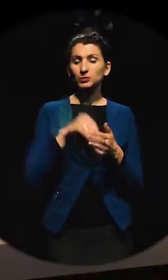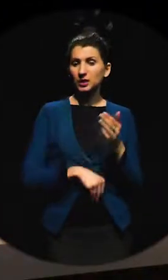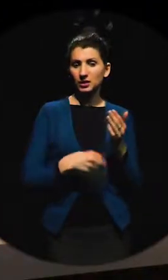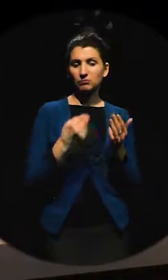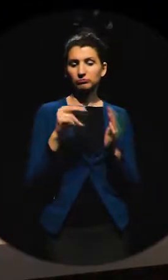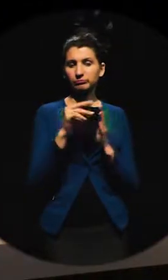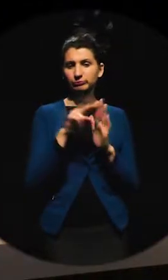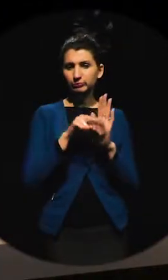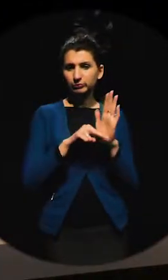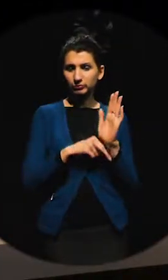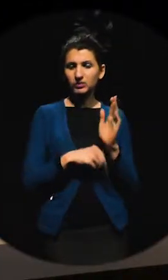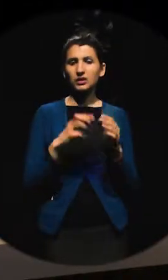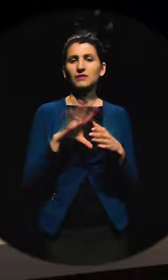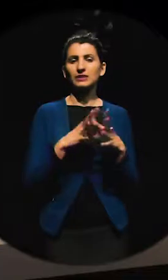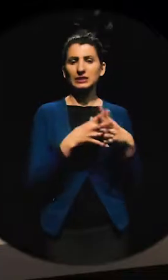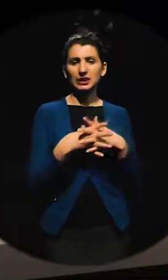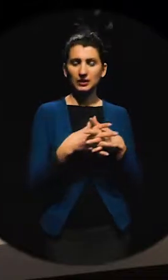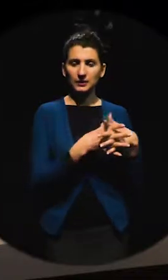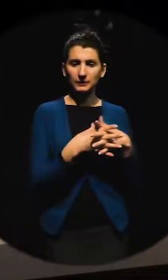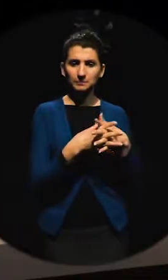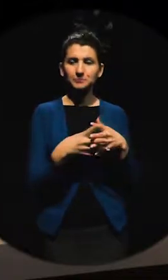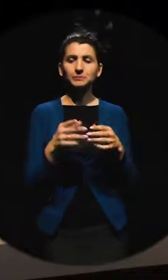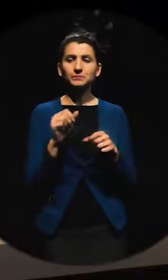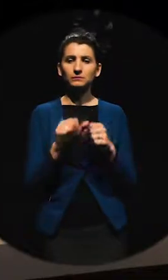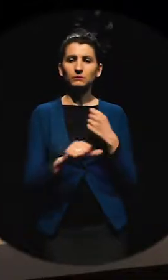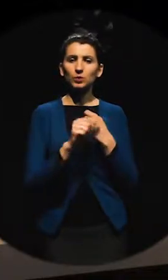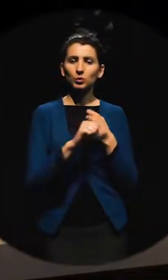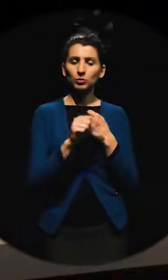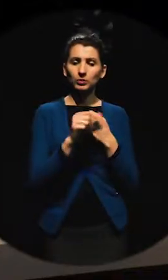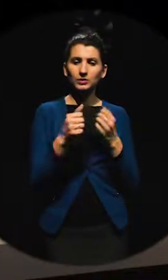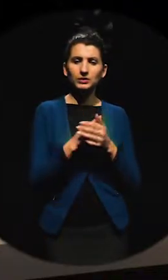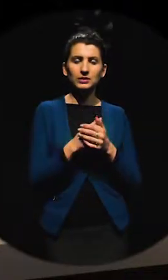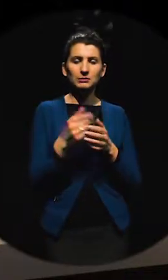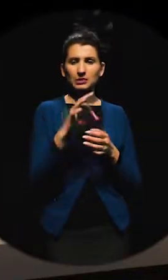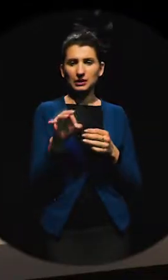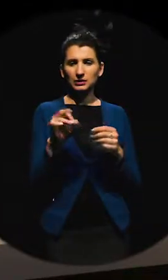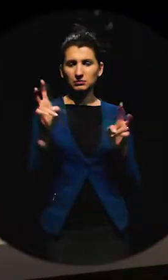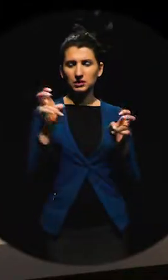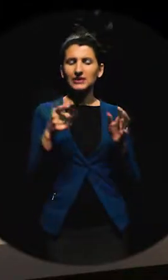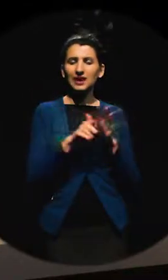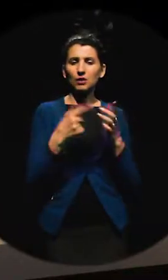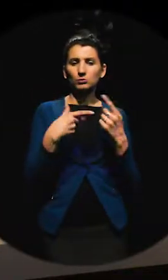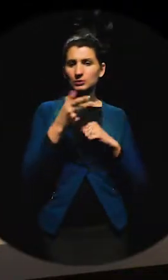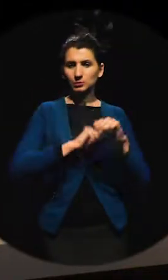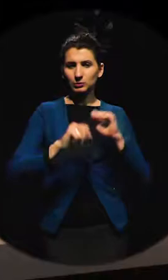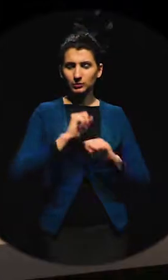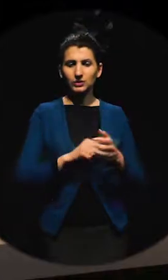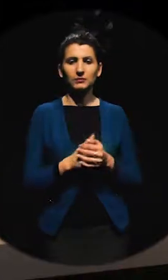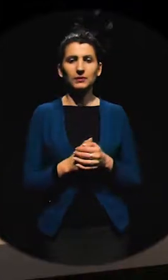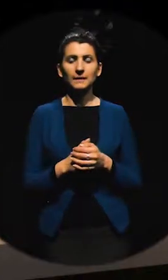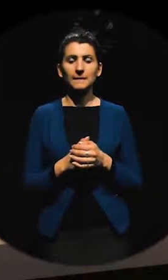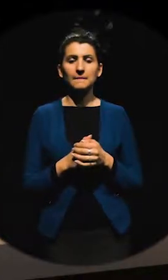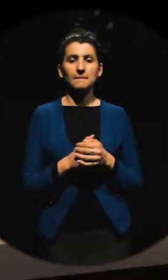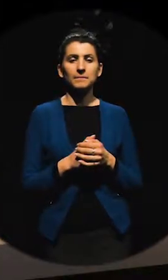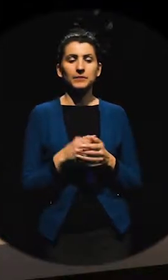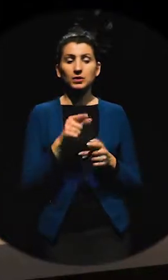niepełnosprawnościami w USA. To jest dokument Americans with Disabilities Act.